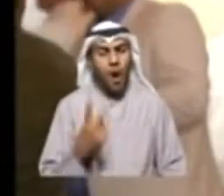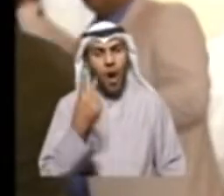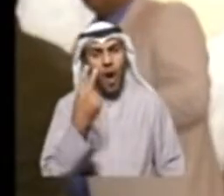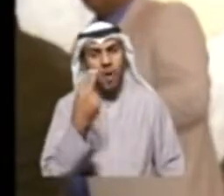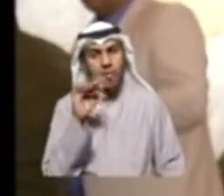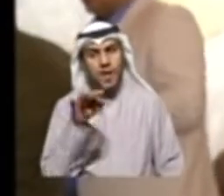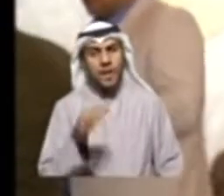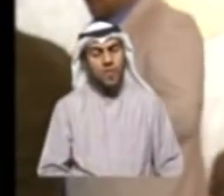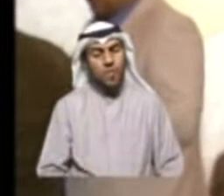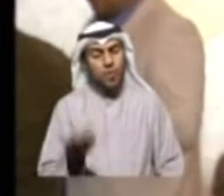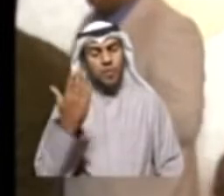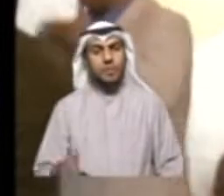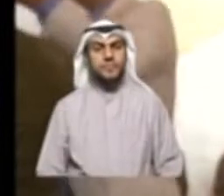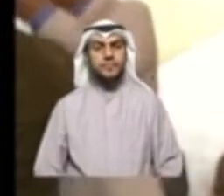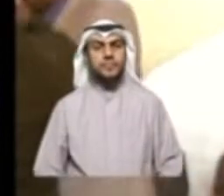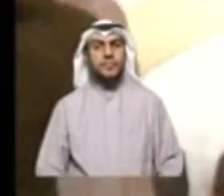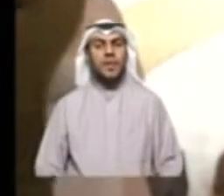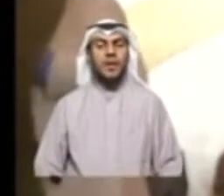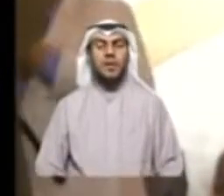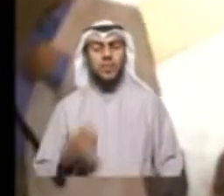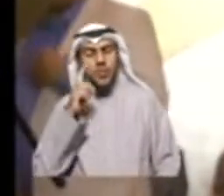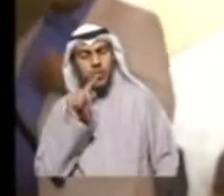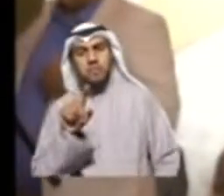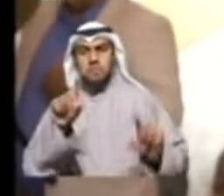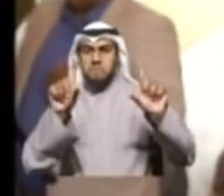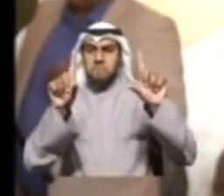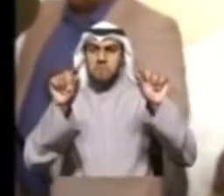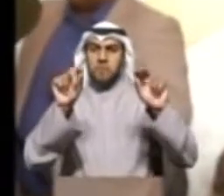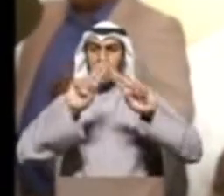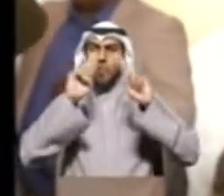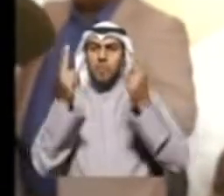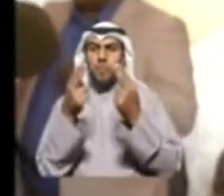المؤتمر. يعني تميز هذا المؤتمر في